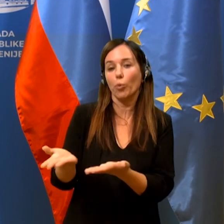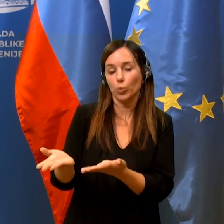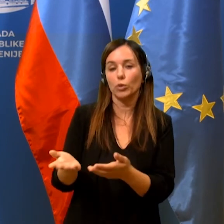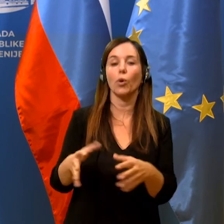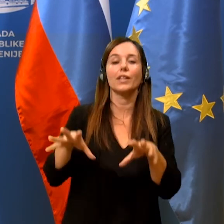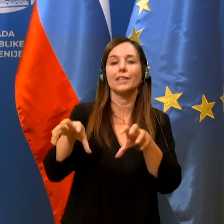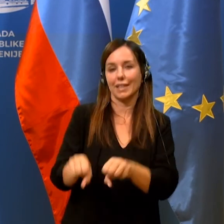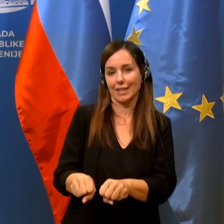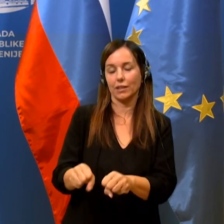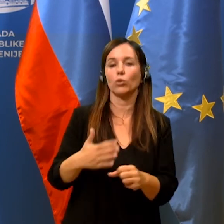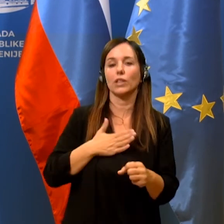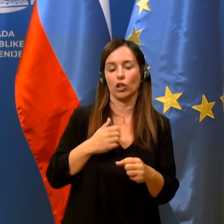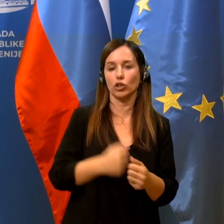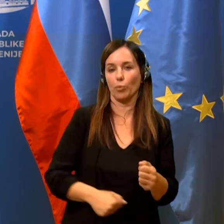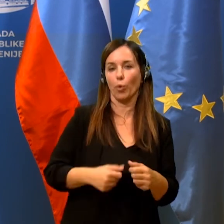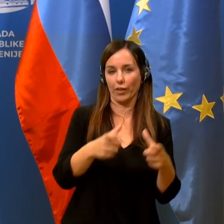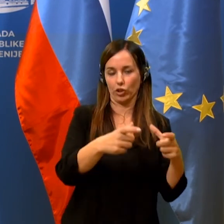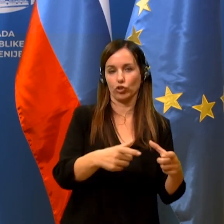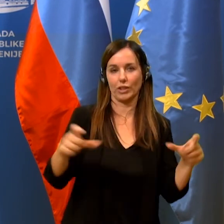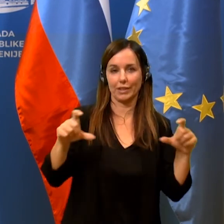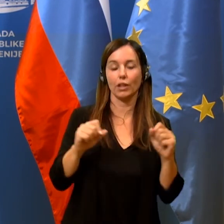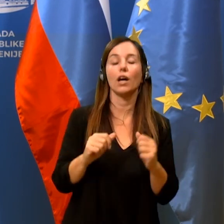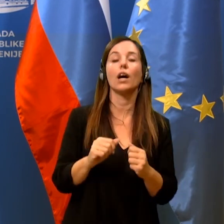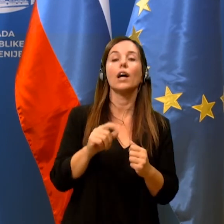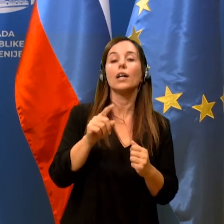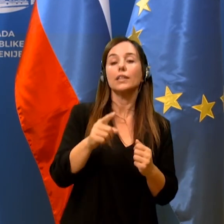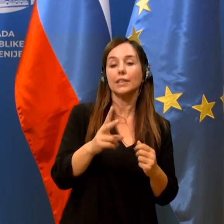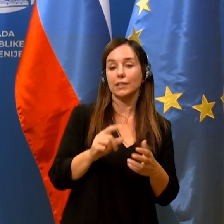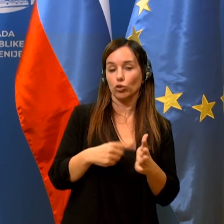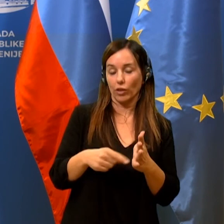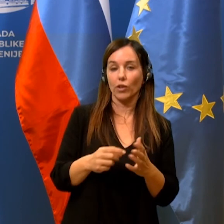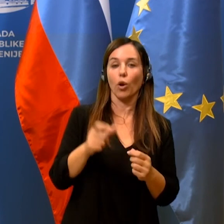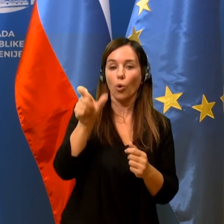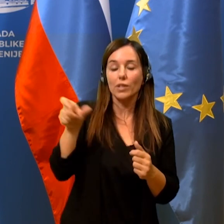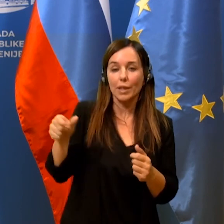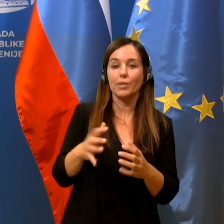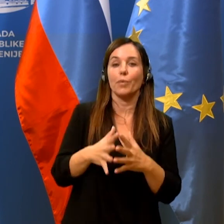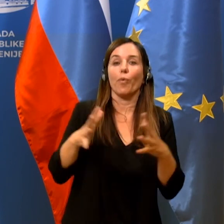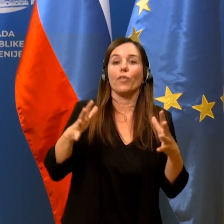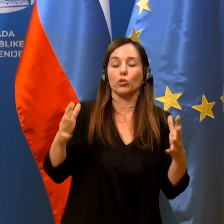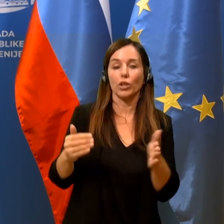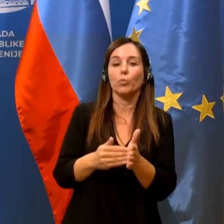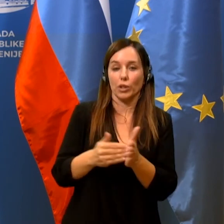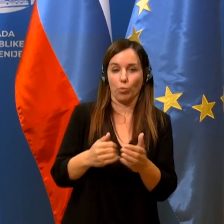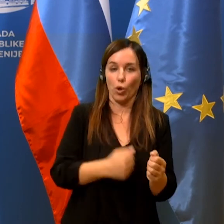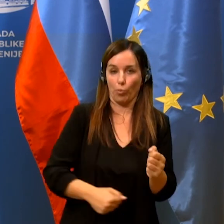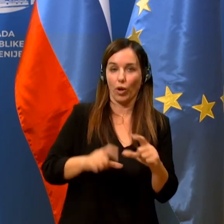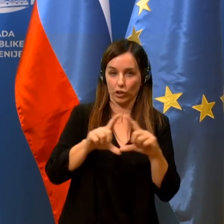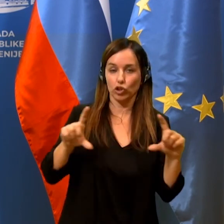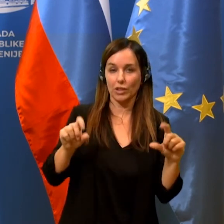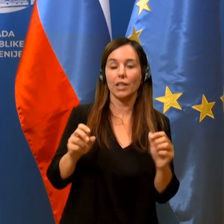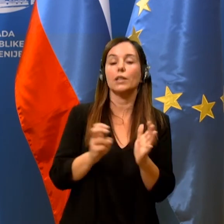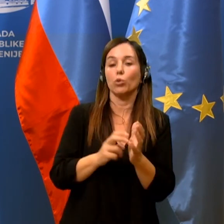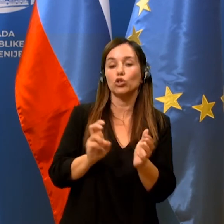naše bolnišnice. Da se število obolelih, ki potrebujejo bolnišnično oskrbo, povečuje in se bo še naprej povečevalo še